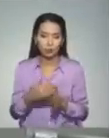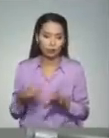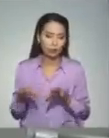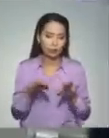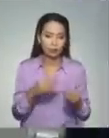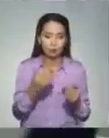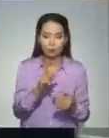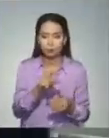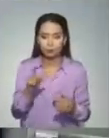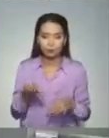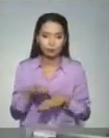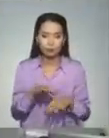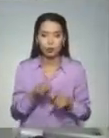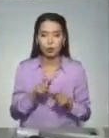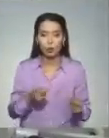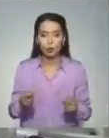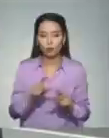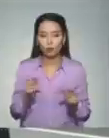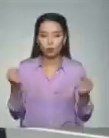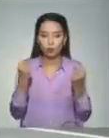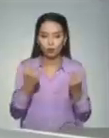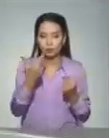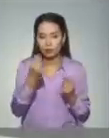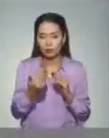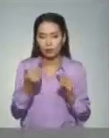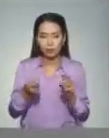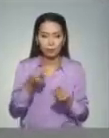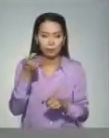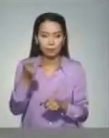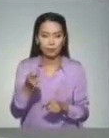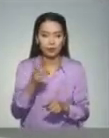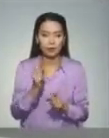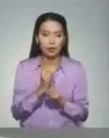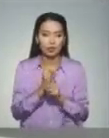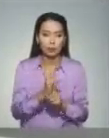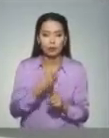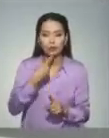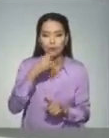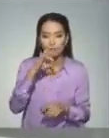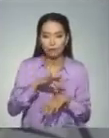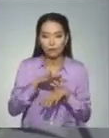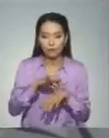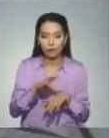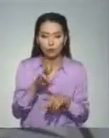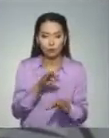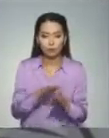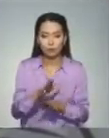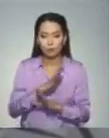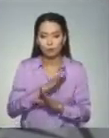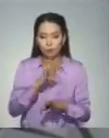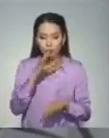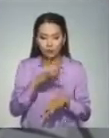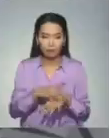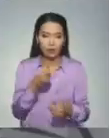перевозки пассажиров, руководство спортшколы должно было за 3 дня подать заявку на сопровождение полиции. Однако этого не сделали. По факту